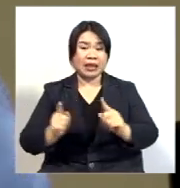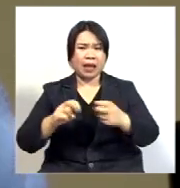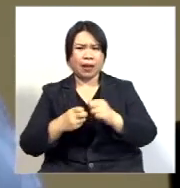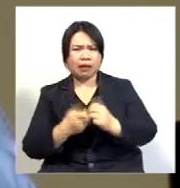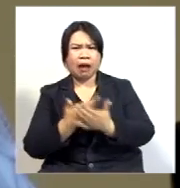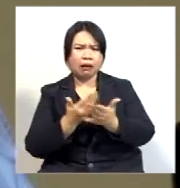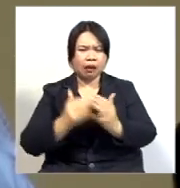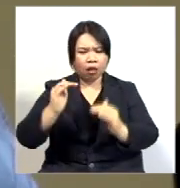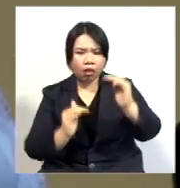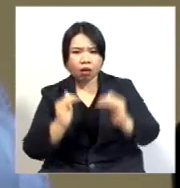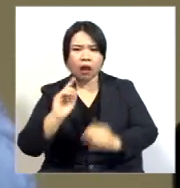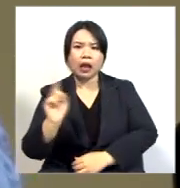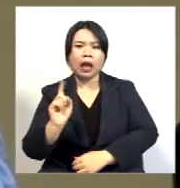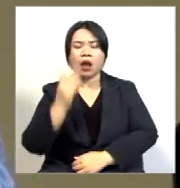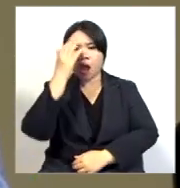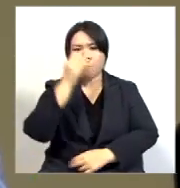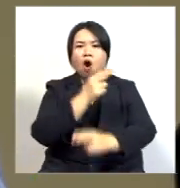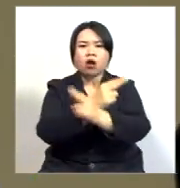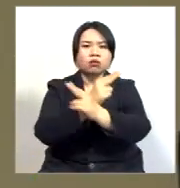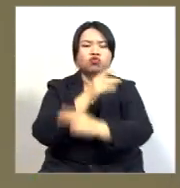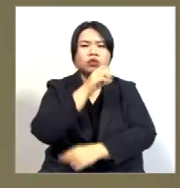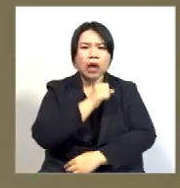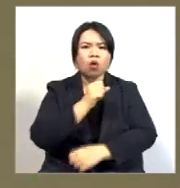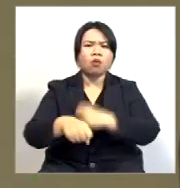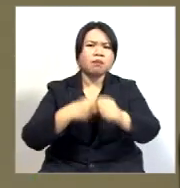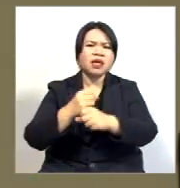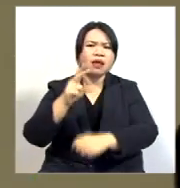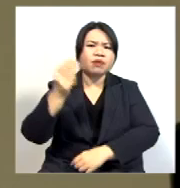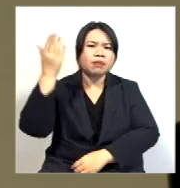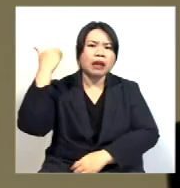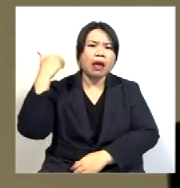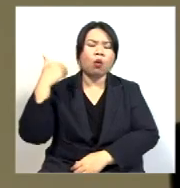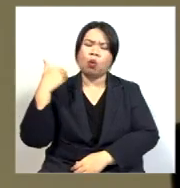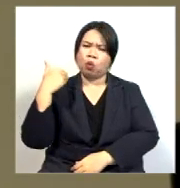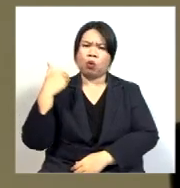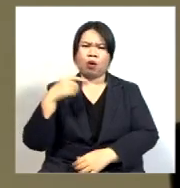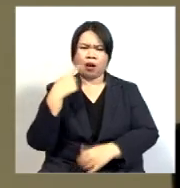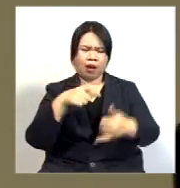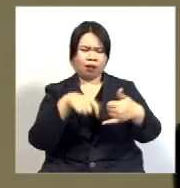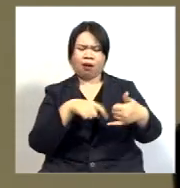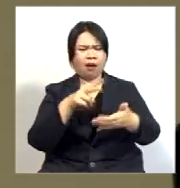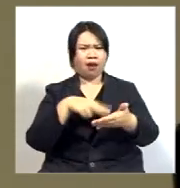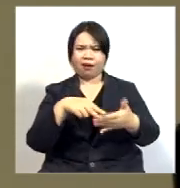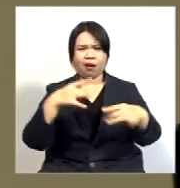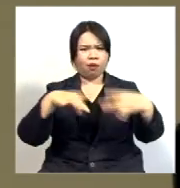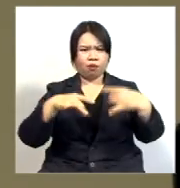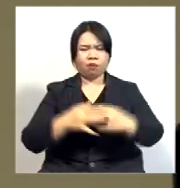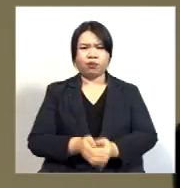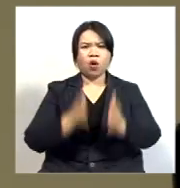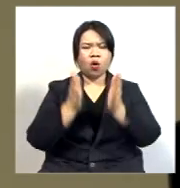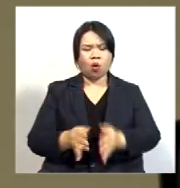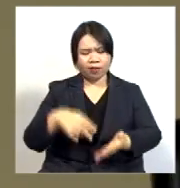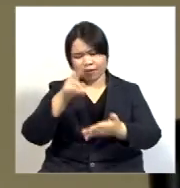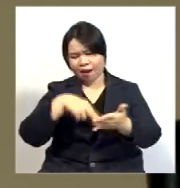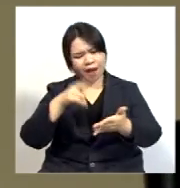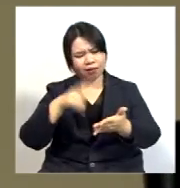ายได้ส่วนแบ่งรายได้เพราะว่าสูตรคำนวณเก่าที่เขียนเมื่อ30ปีที่แล้วมนุษย์ไหนอ่านก็ตีความผิดกันไม่ต้องศรีธนชัยหรอกใครก็ท